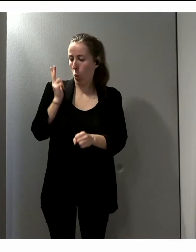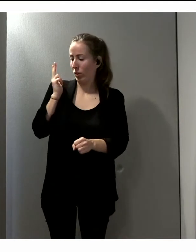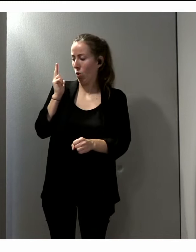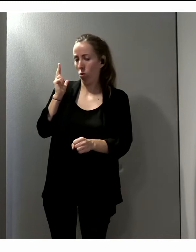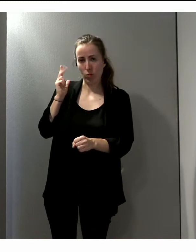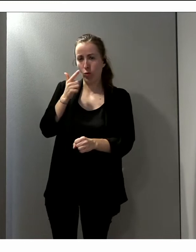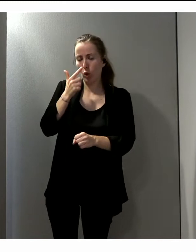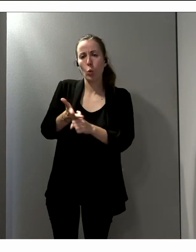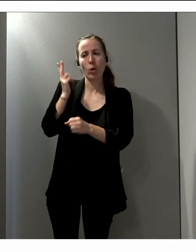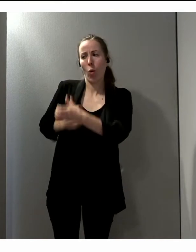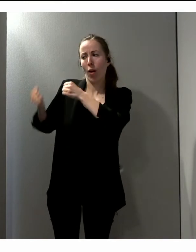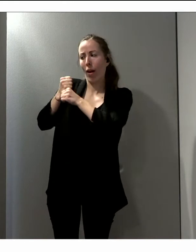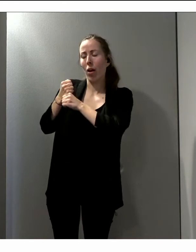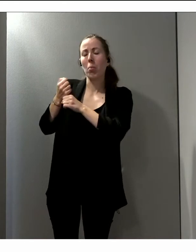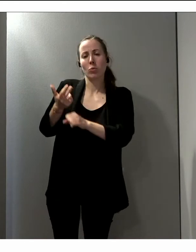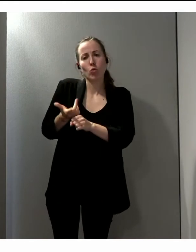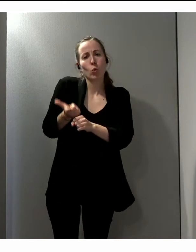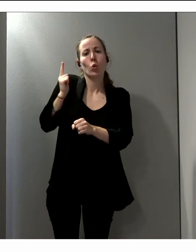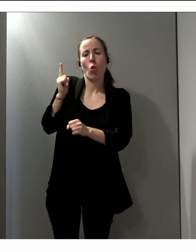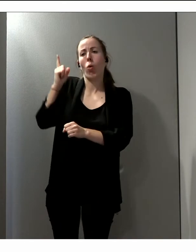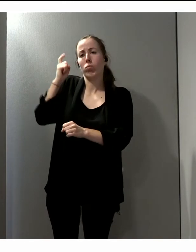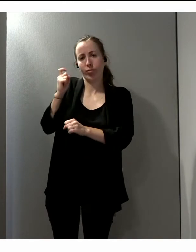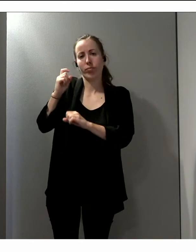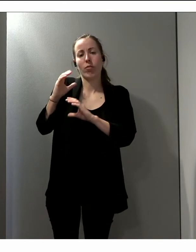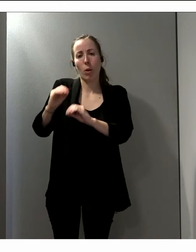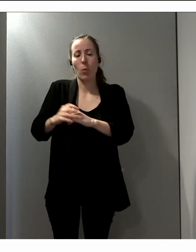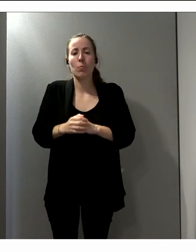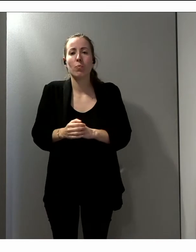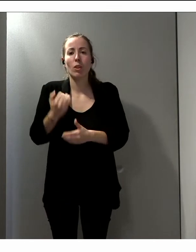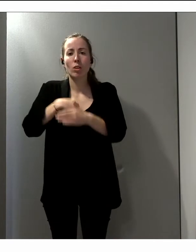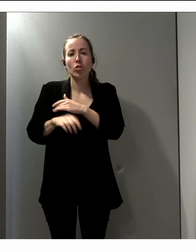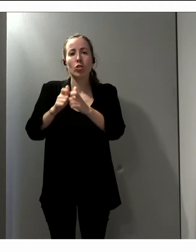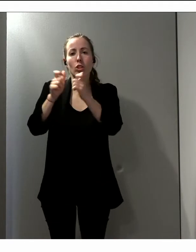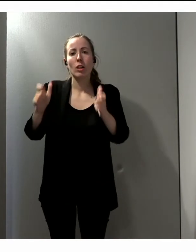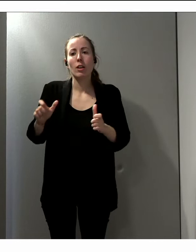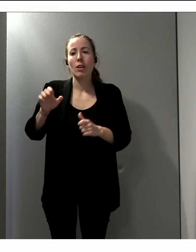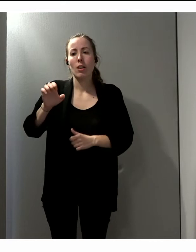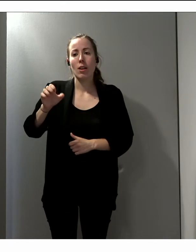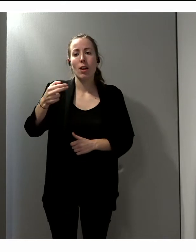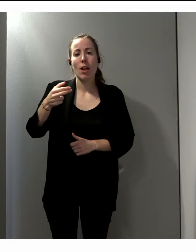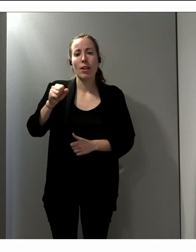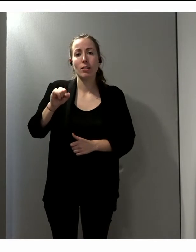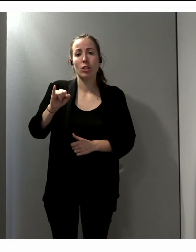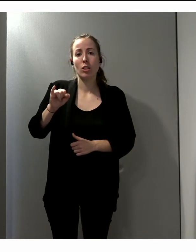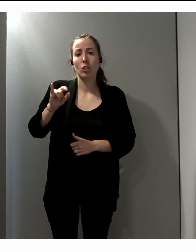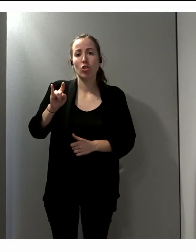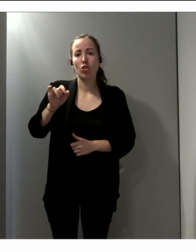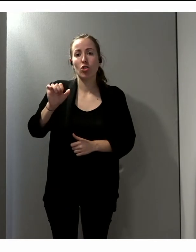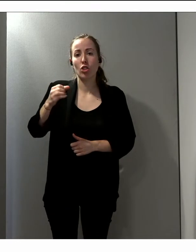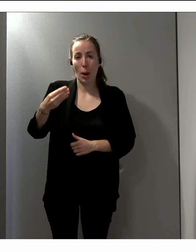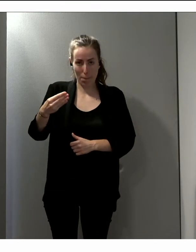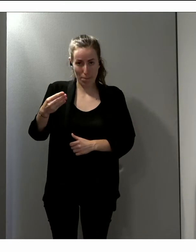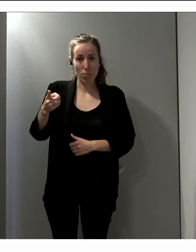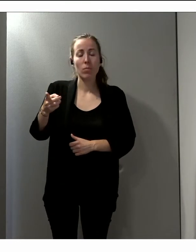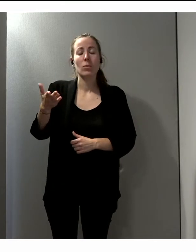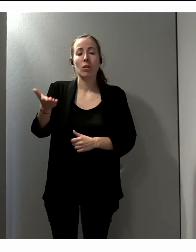c'est effectif, au sein de la centrale d'Ensisheim dans le Haut-Rhin, grâce à la mobilisation